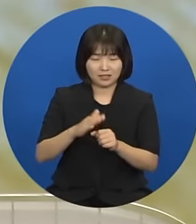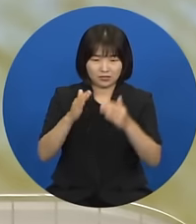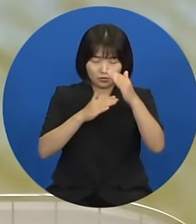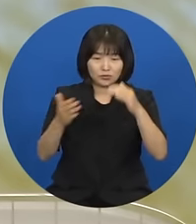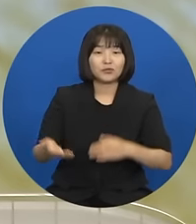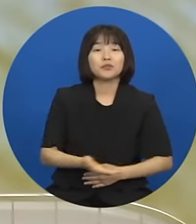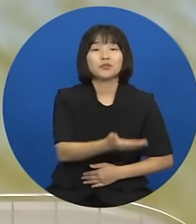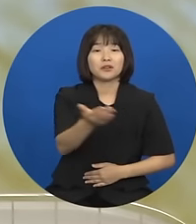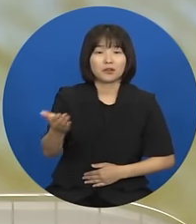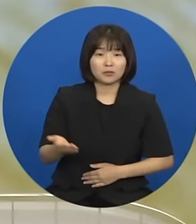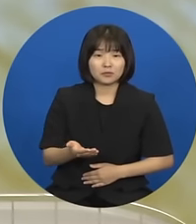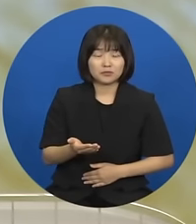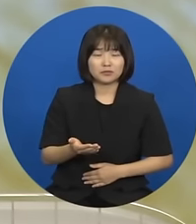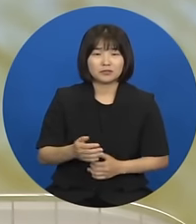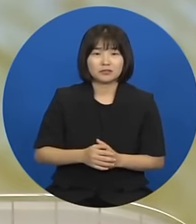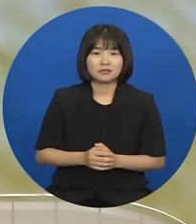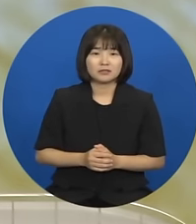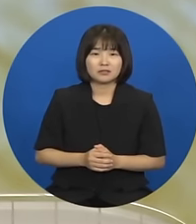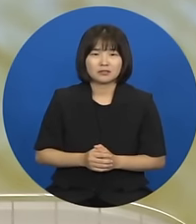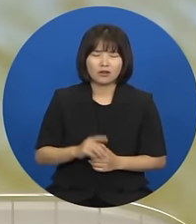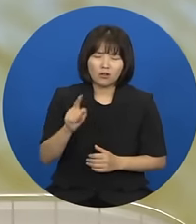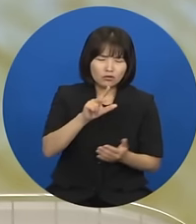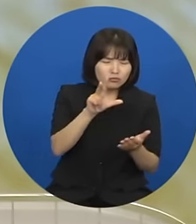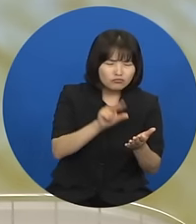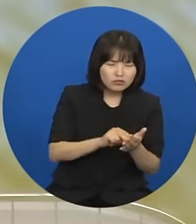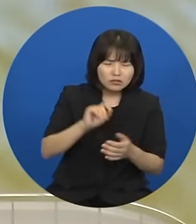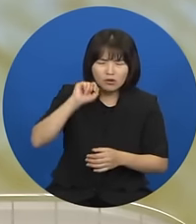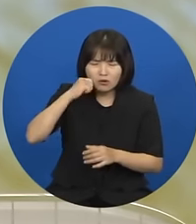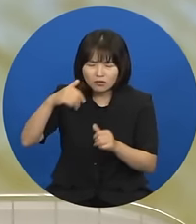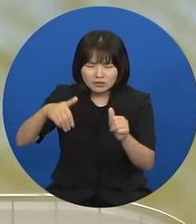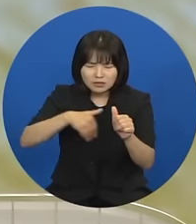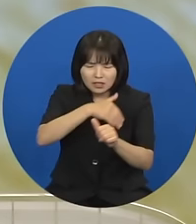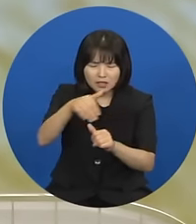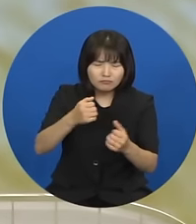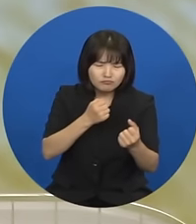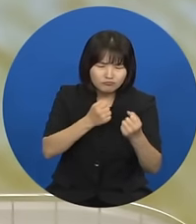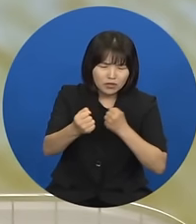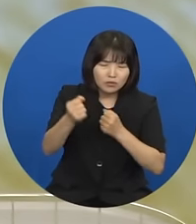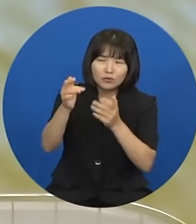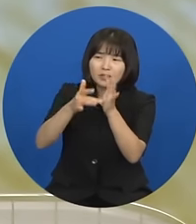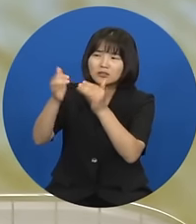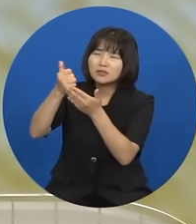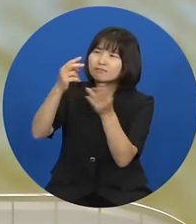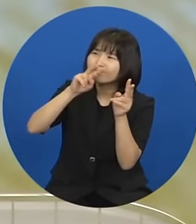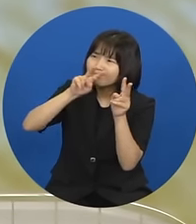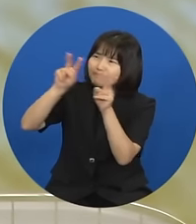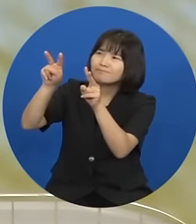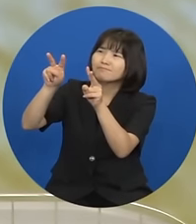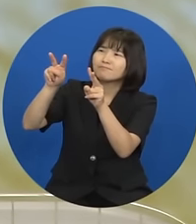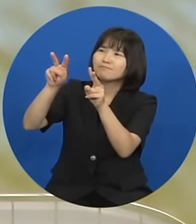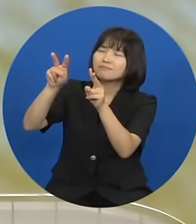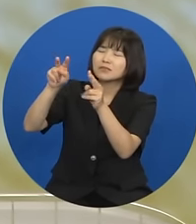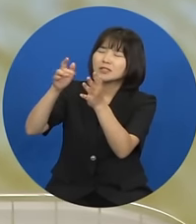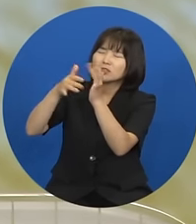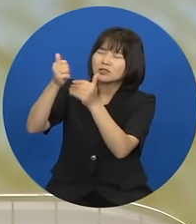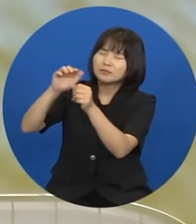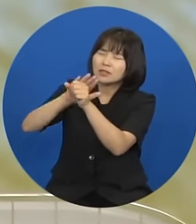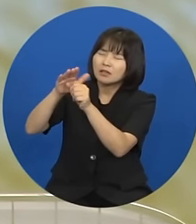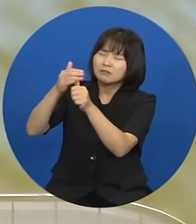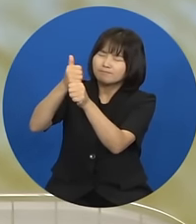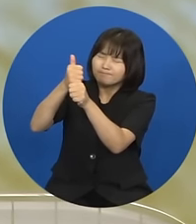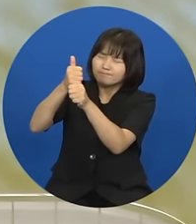성도님들, 우리가 그 어떤 문제와 어려움 중에도 예수님을 바라보고 그분의 사랑을 붙잡을